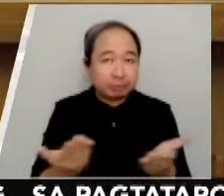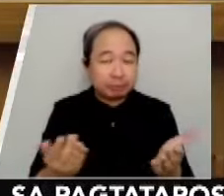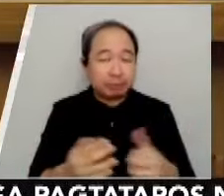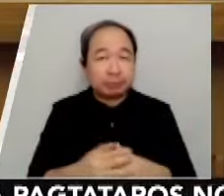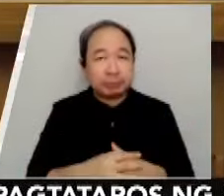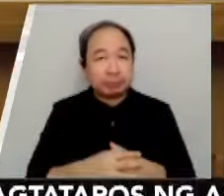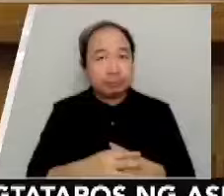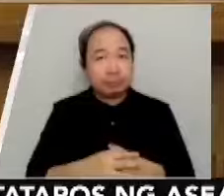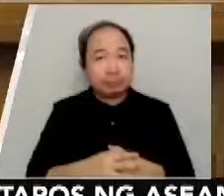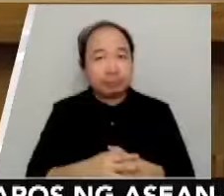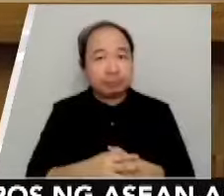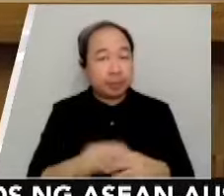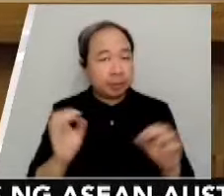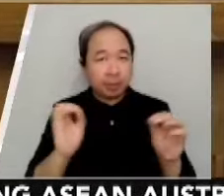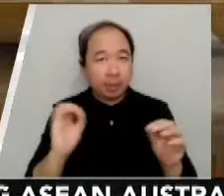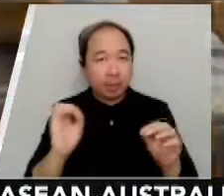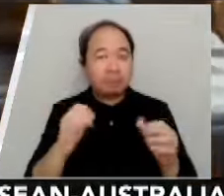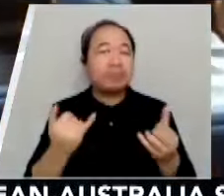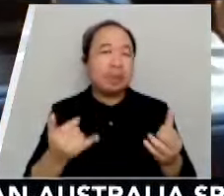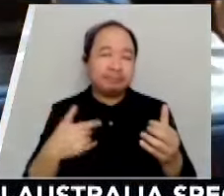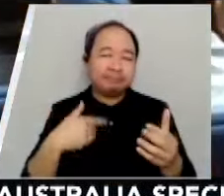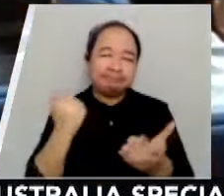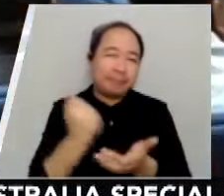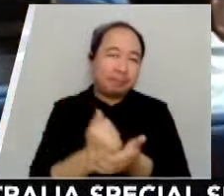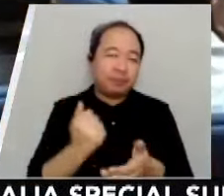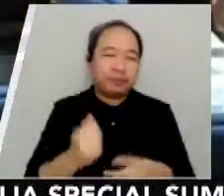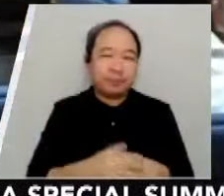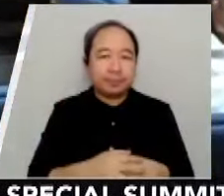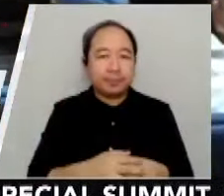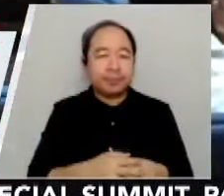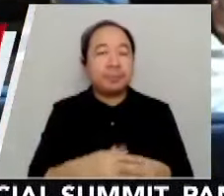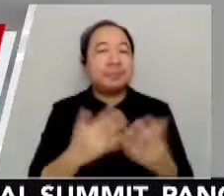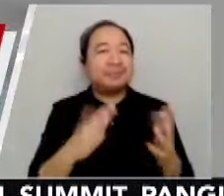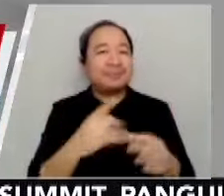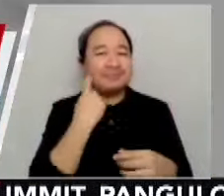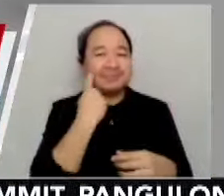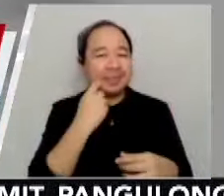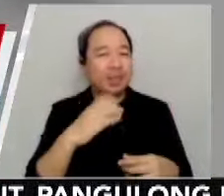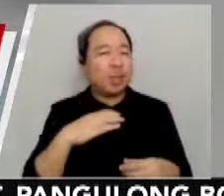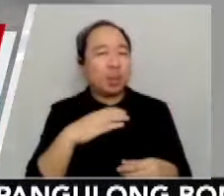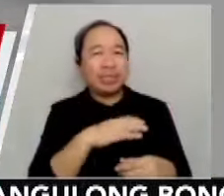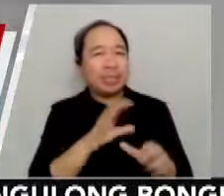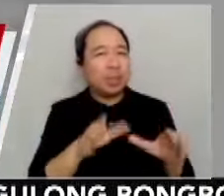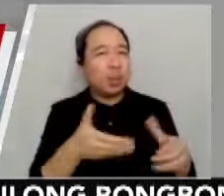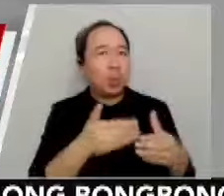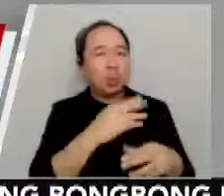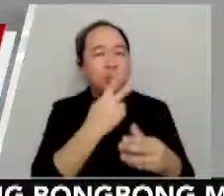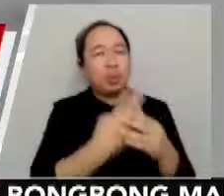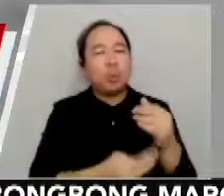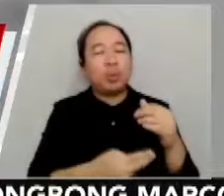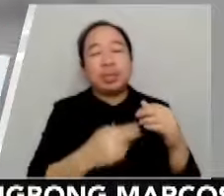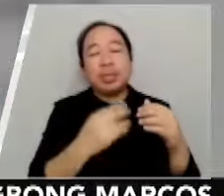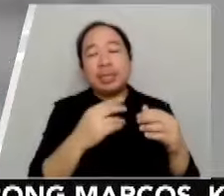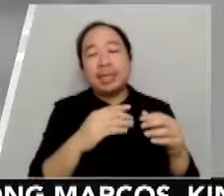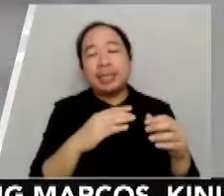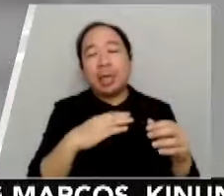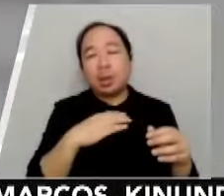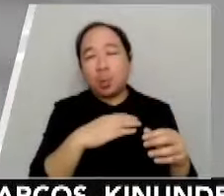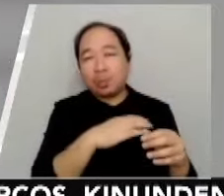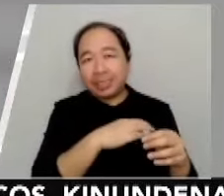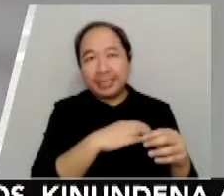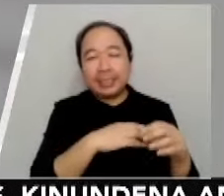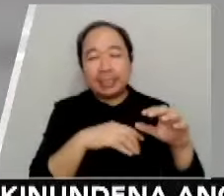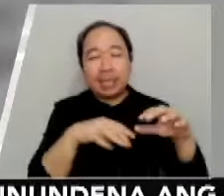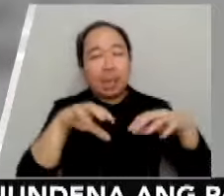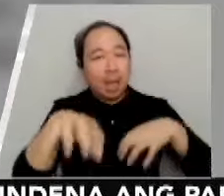Hearing none, motion is carried. Inaprubahan na ng Committee of the Whole House ang resolution of both houses 7 na magbubukas ng